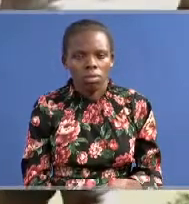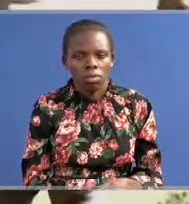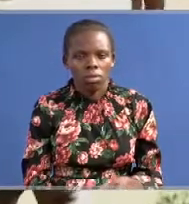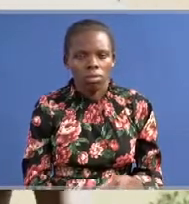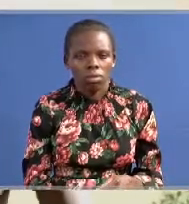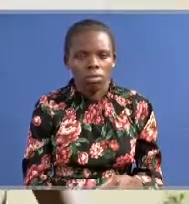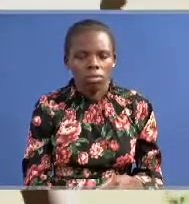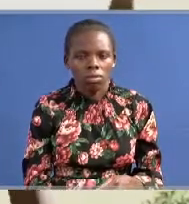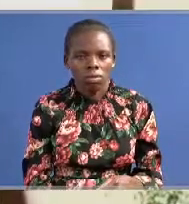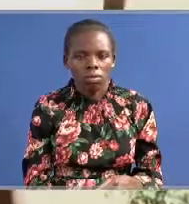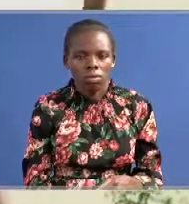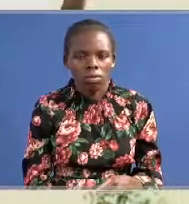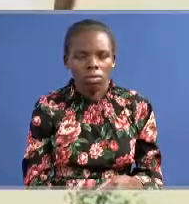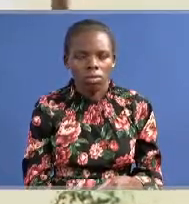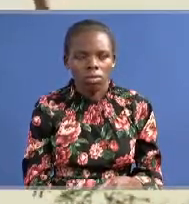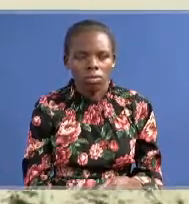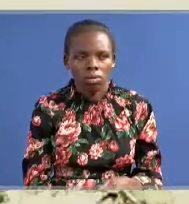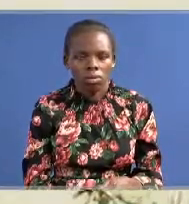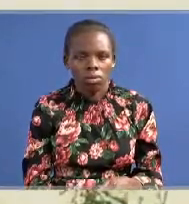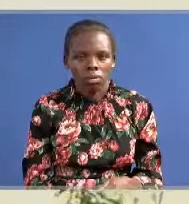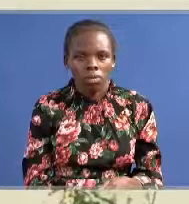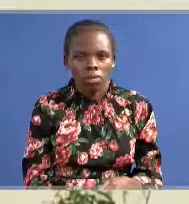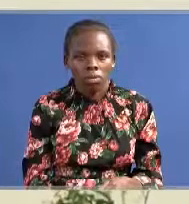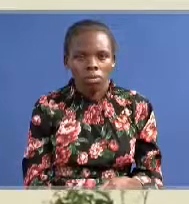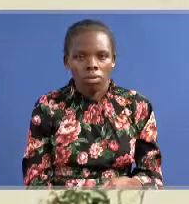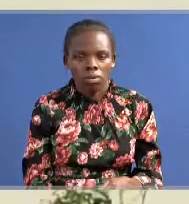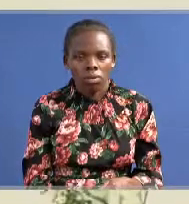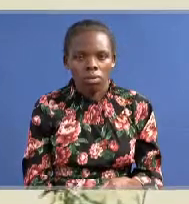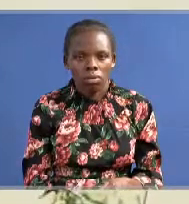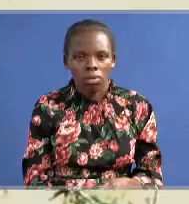mwili huo ambao ulikuwa umeanza kuoza.